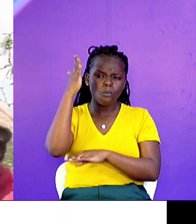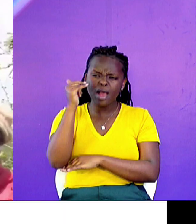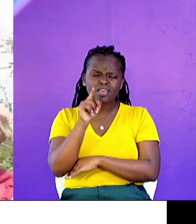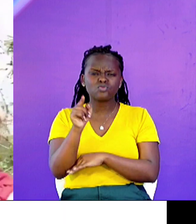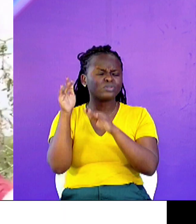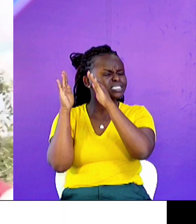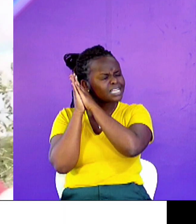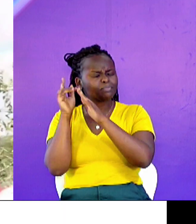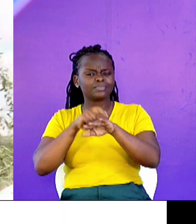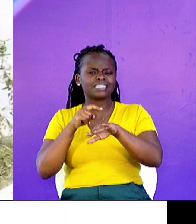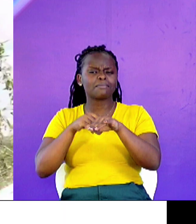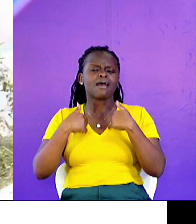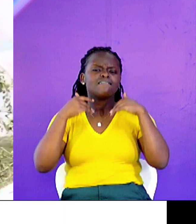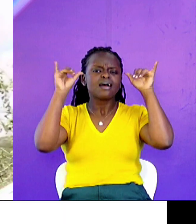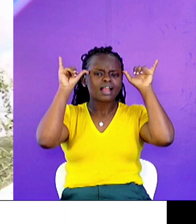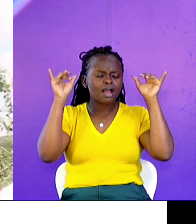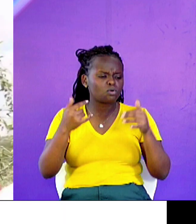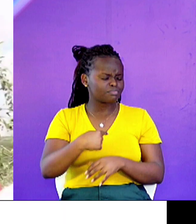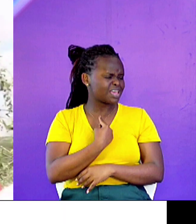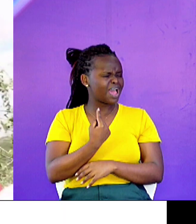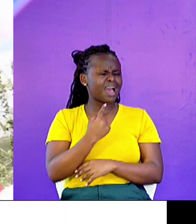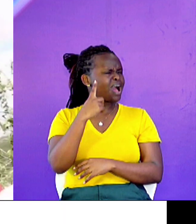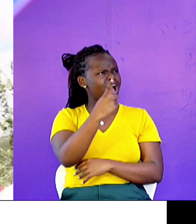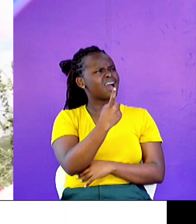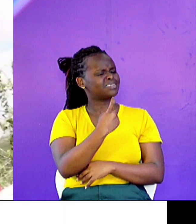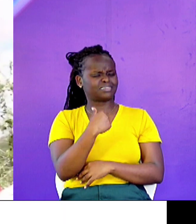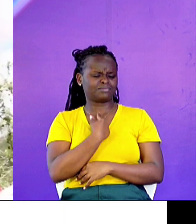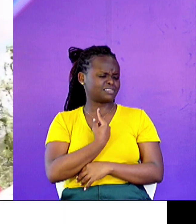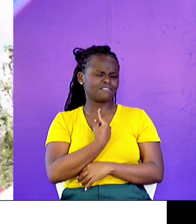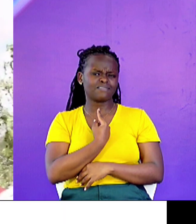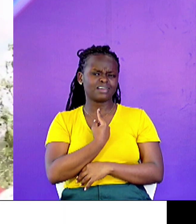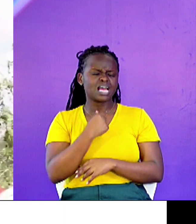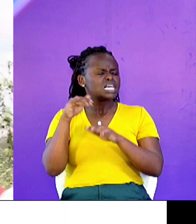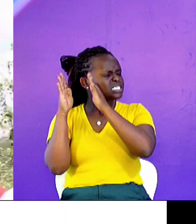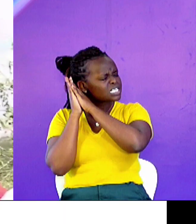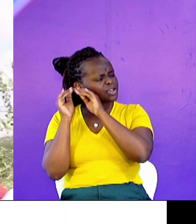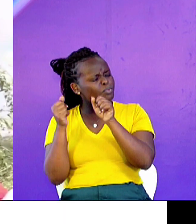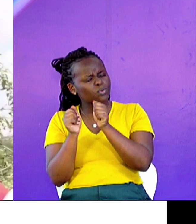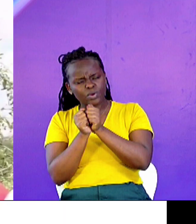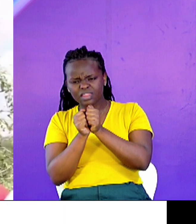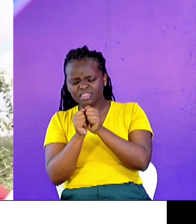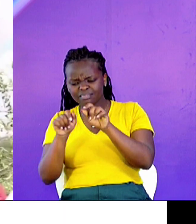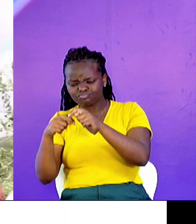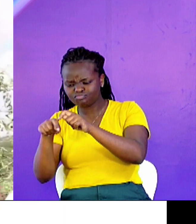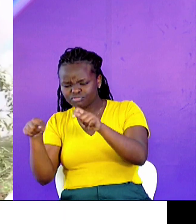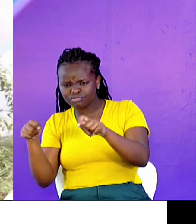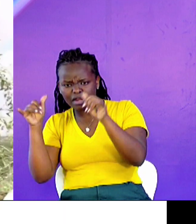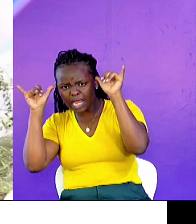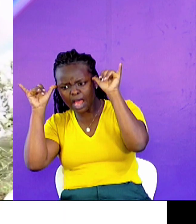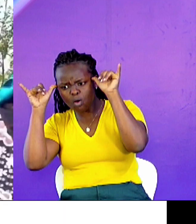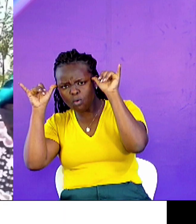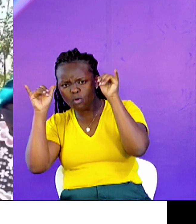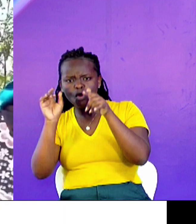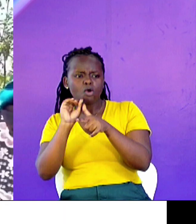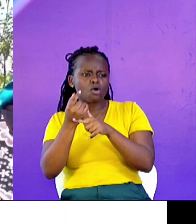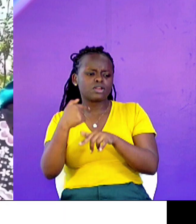unalala ukiwa na ng'ombe?" Sasa nikajiuliza, nitakuwa nalala na ng'ombe kwa rumu yangu ama nitalala kwa ng'ombe?